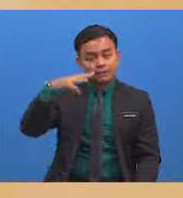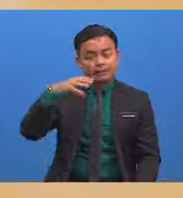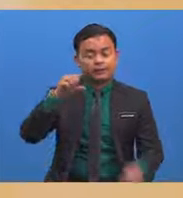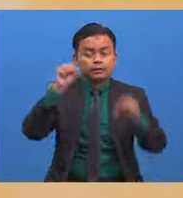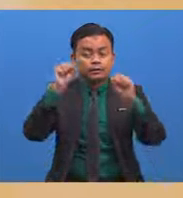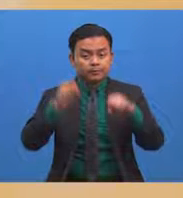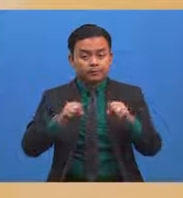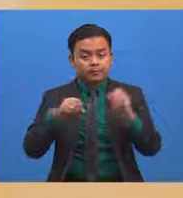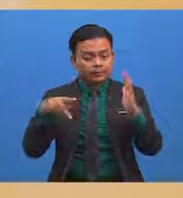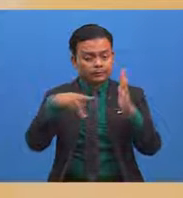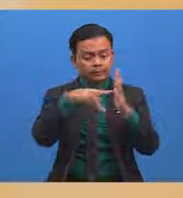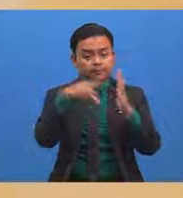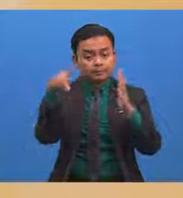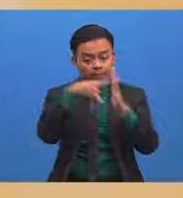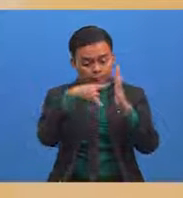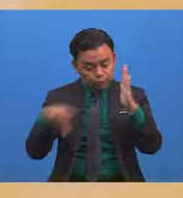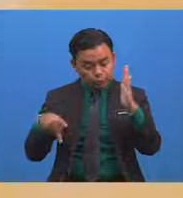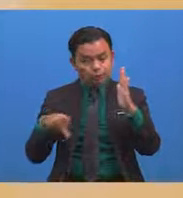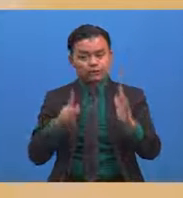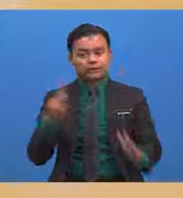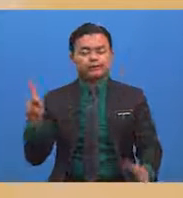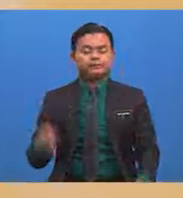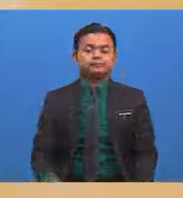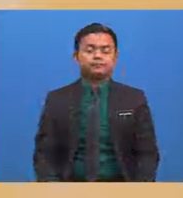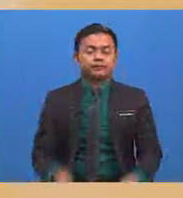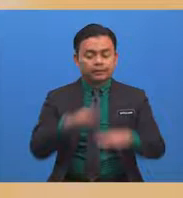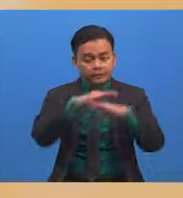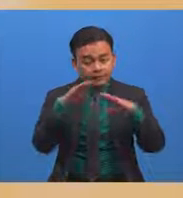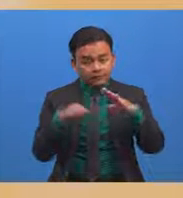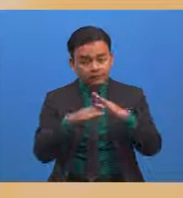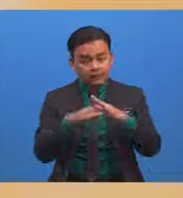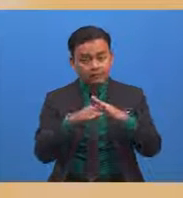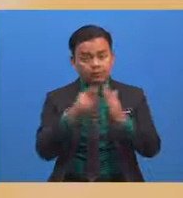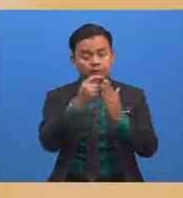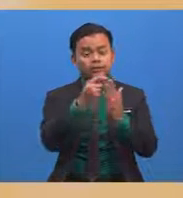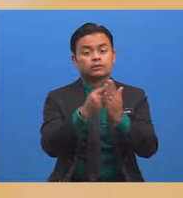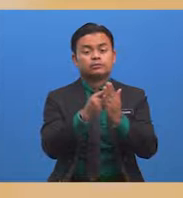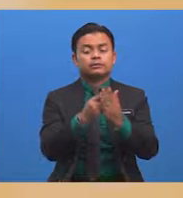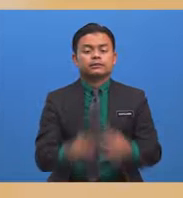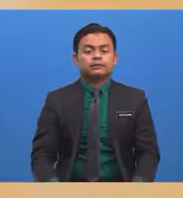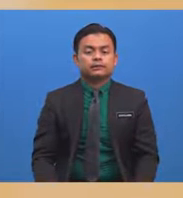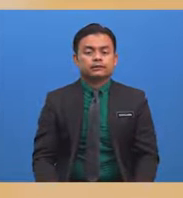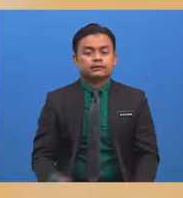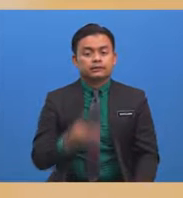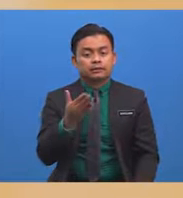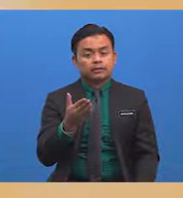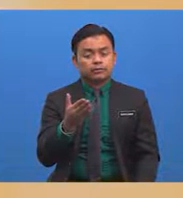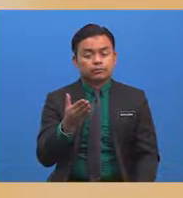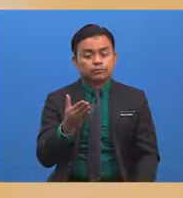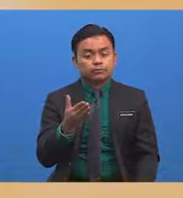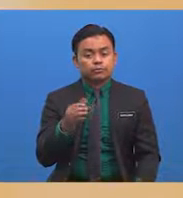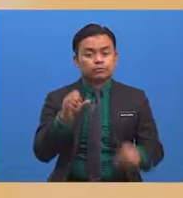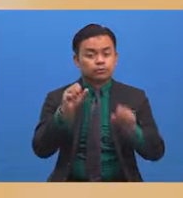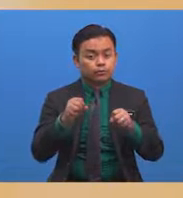boleh dipantulkan. Di bawah subtopik ini, kamu harus mencapai